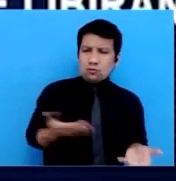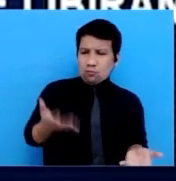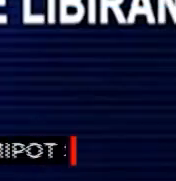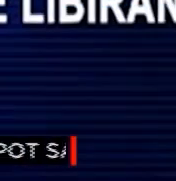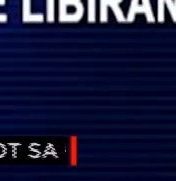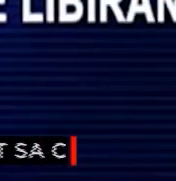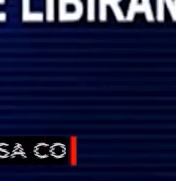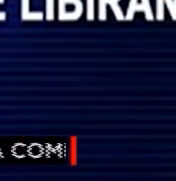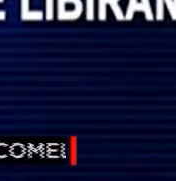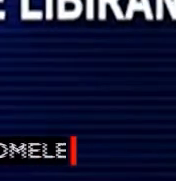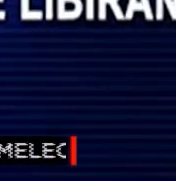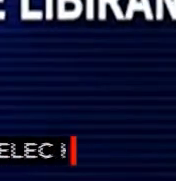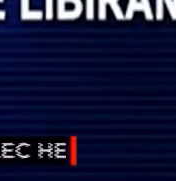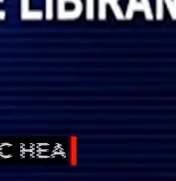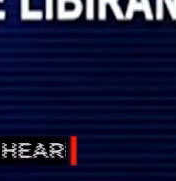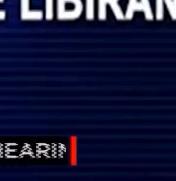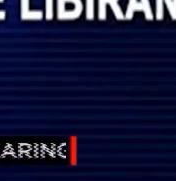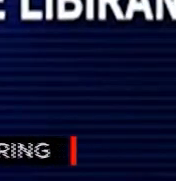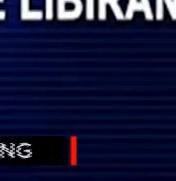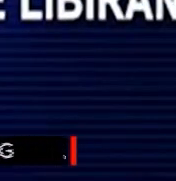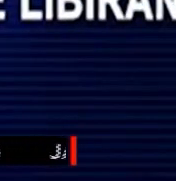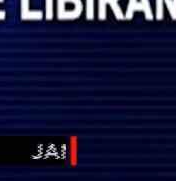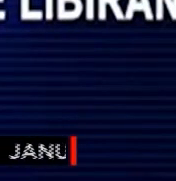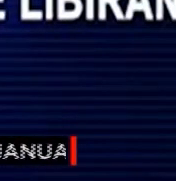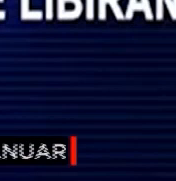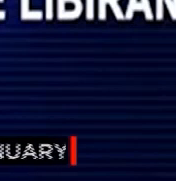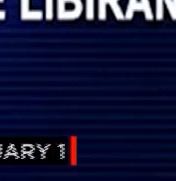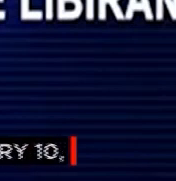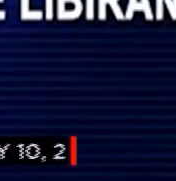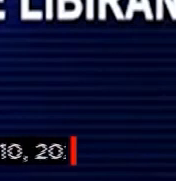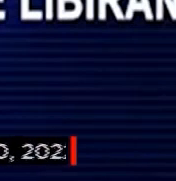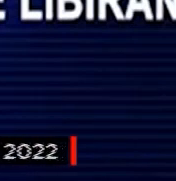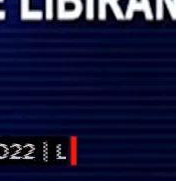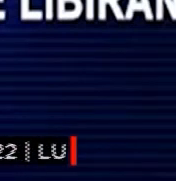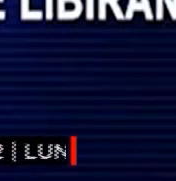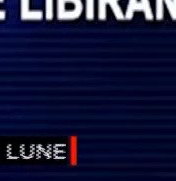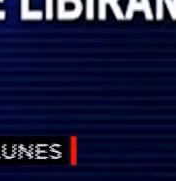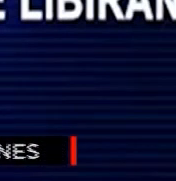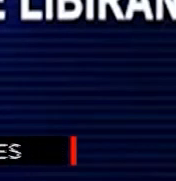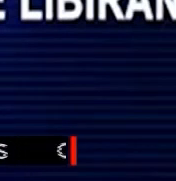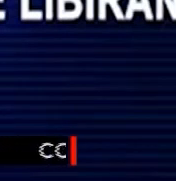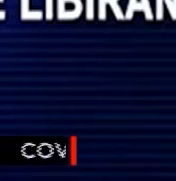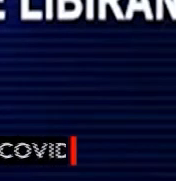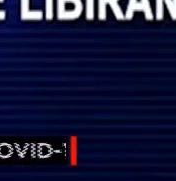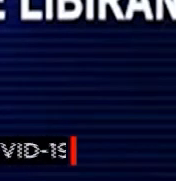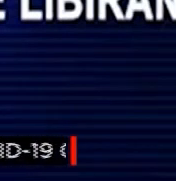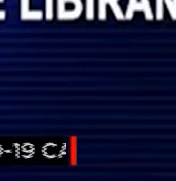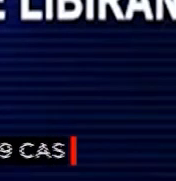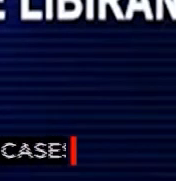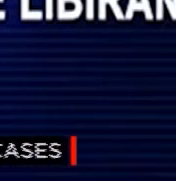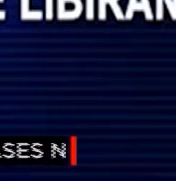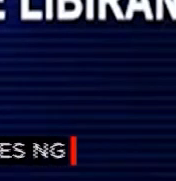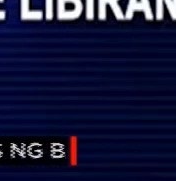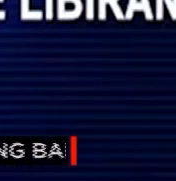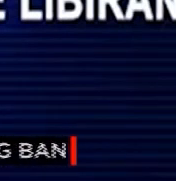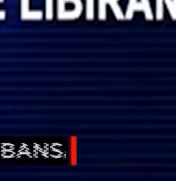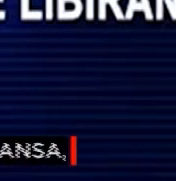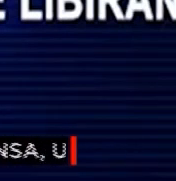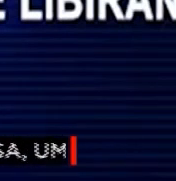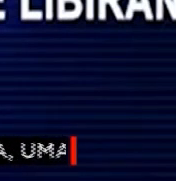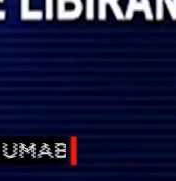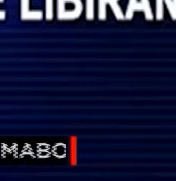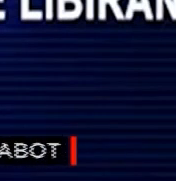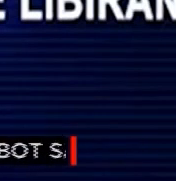ng pananagutan nyo dito, hindi nyo ni-screen ng maayos yung mga yung mga maid nyo, iba-ibang nakulong na pala yan